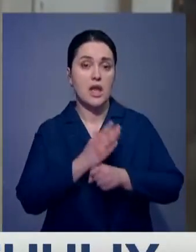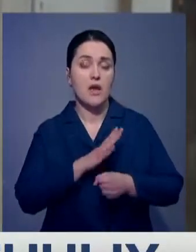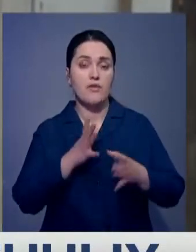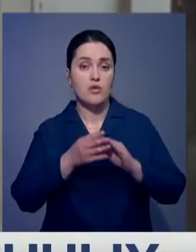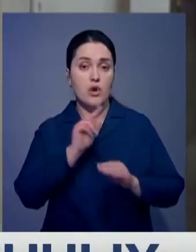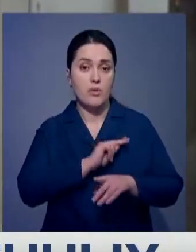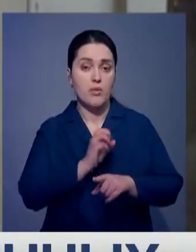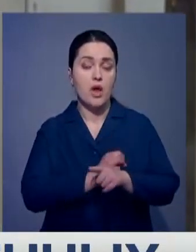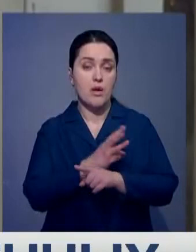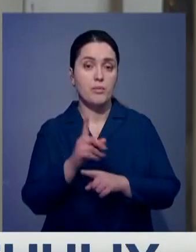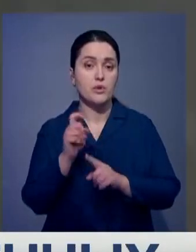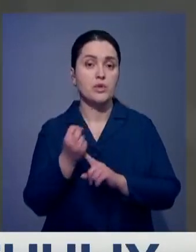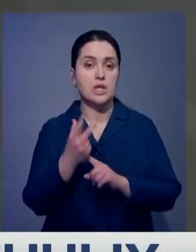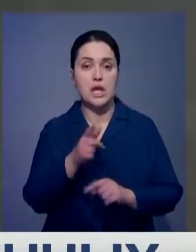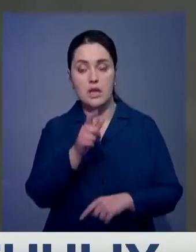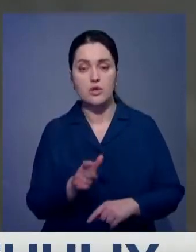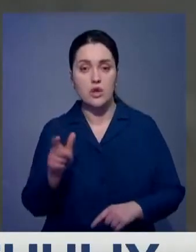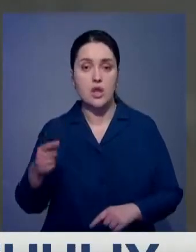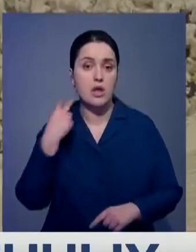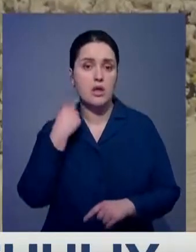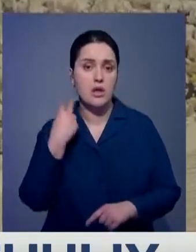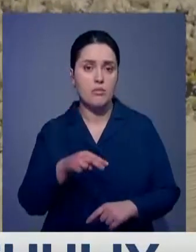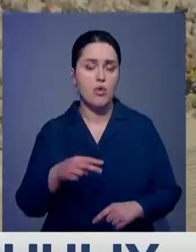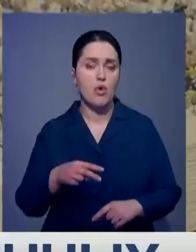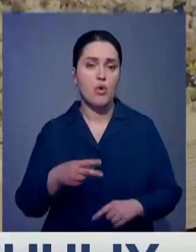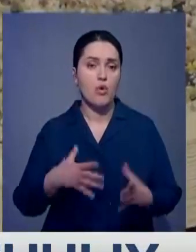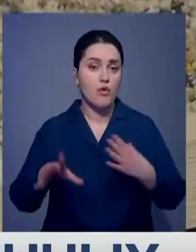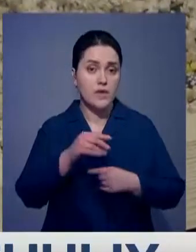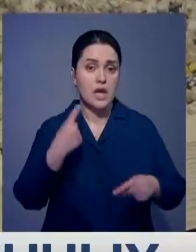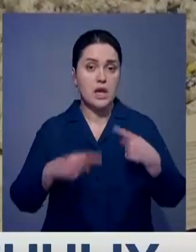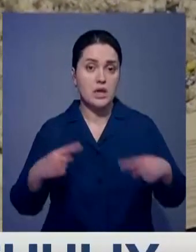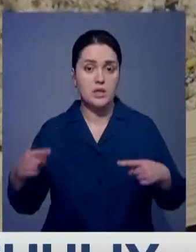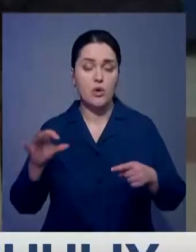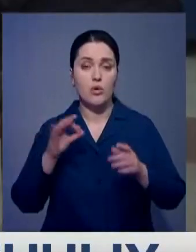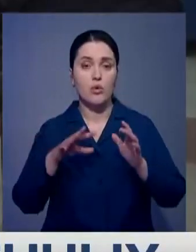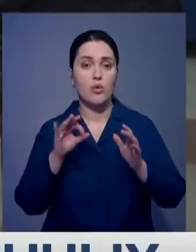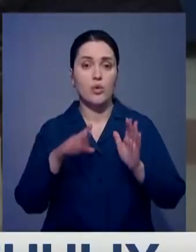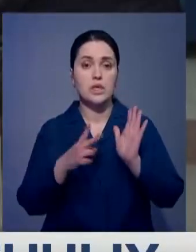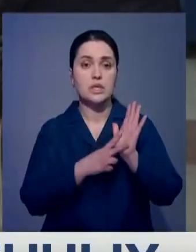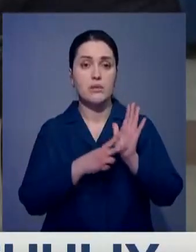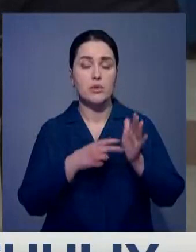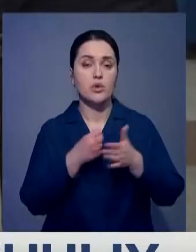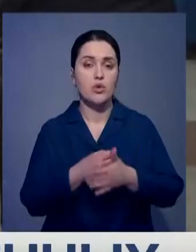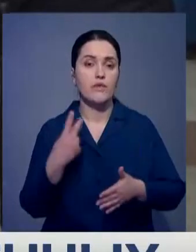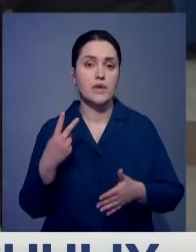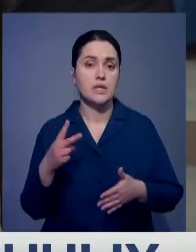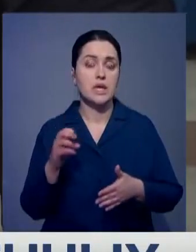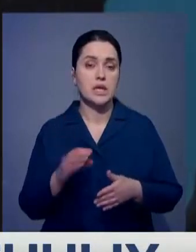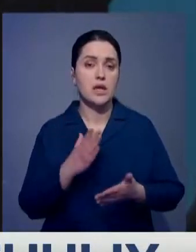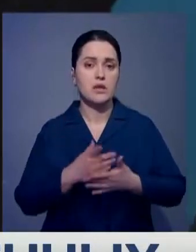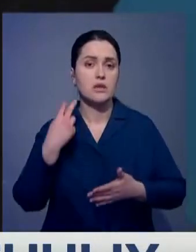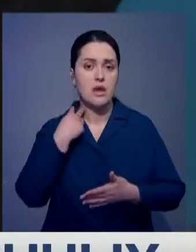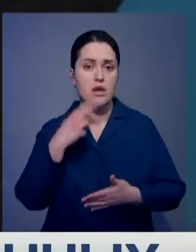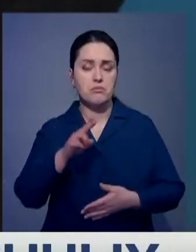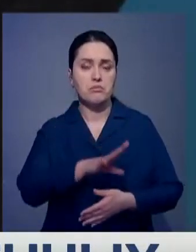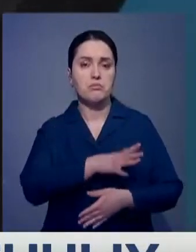обеспечены 113 осужденных. Срок отбывания у всех заключенных разный – от 7 до 20 лет. Среди отбывающих наказания есть бывшие